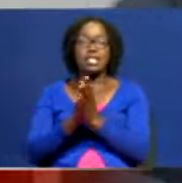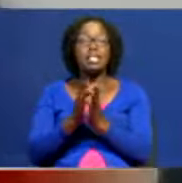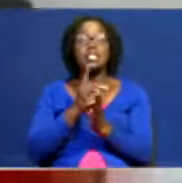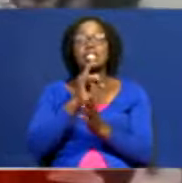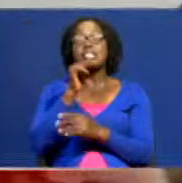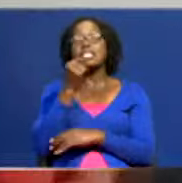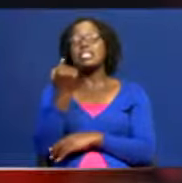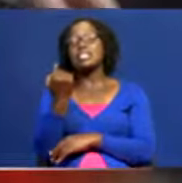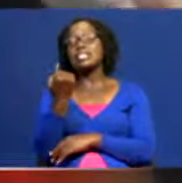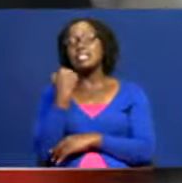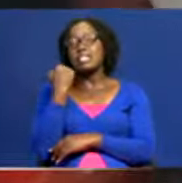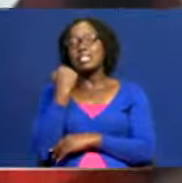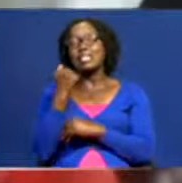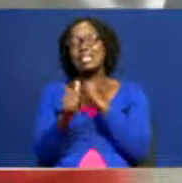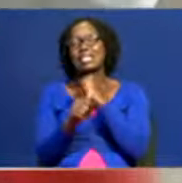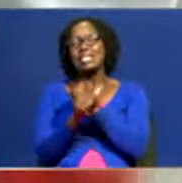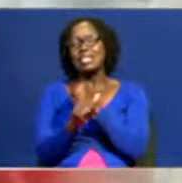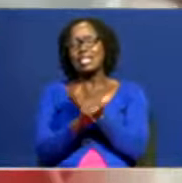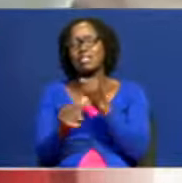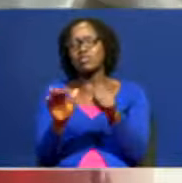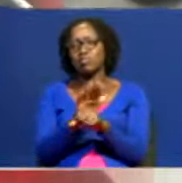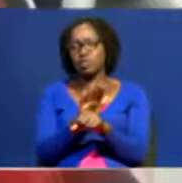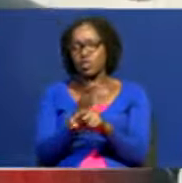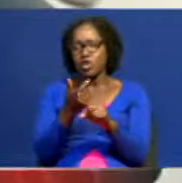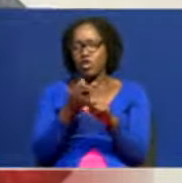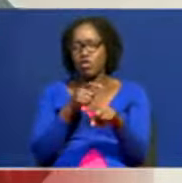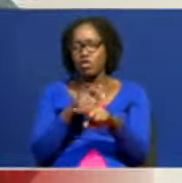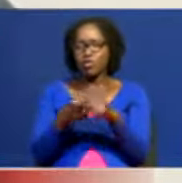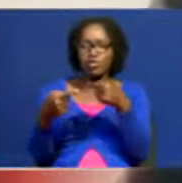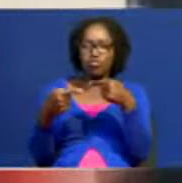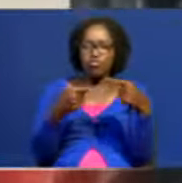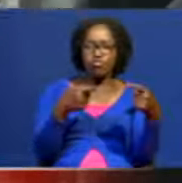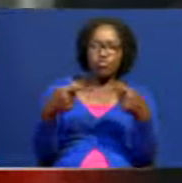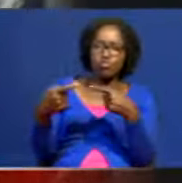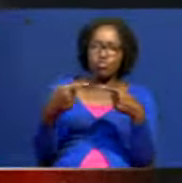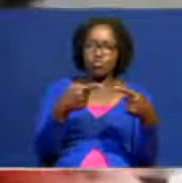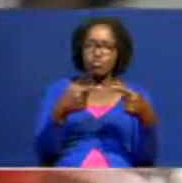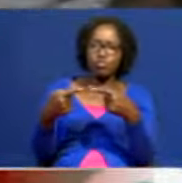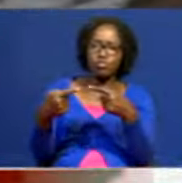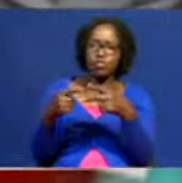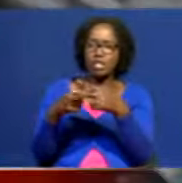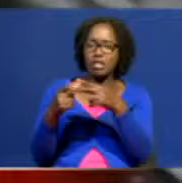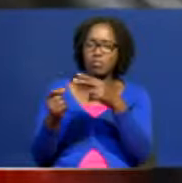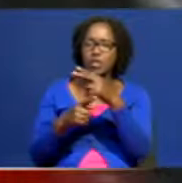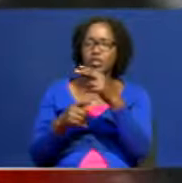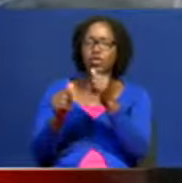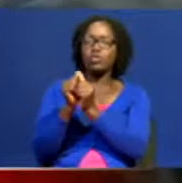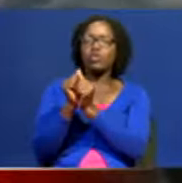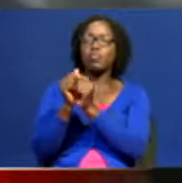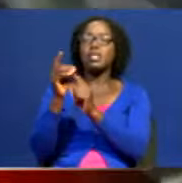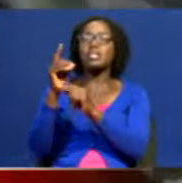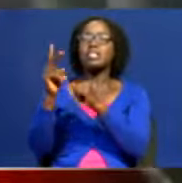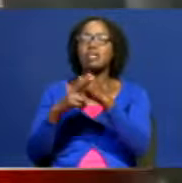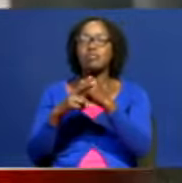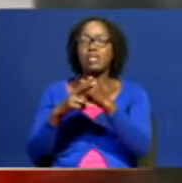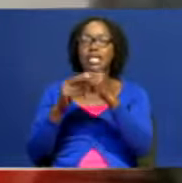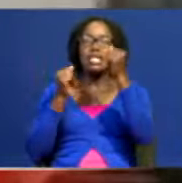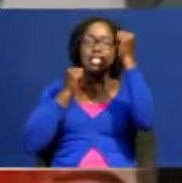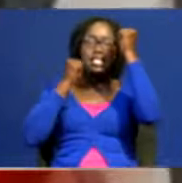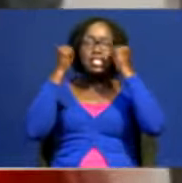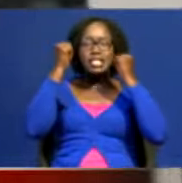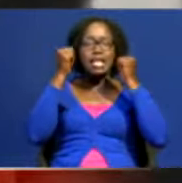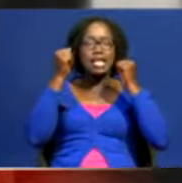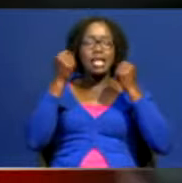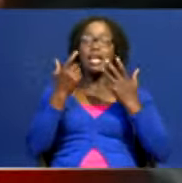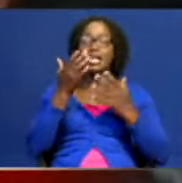jana jioni kuwa hatari zaidi tangu mzozo huo ulipoanza mapema mwezi Oktoba. Jeshi la Israeli hata